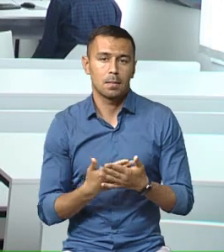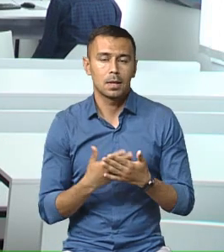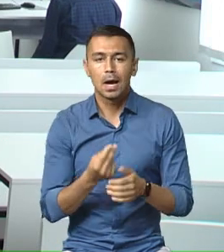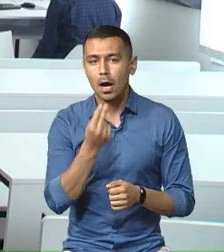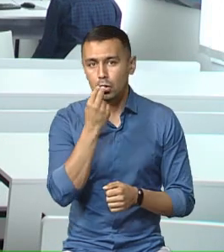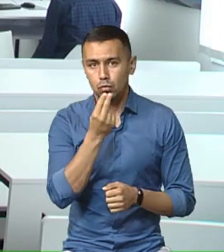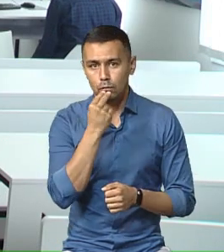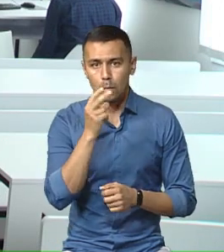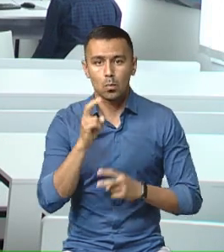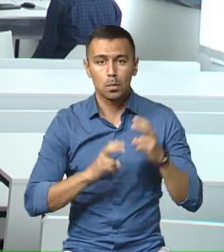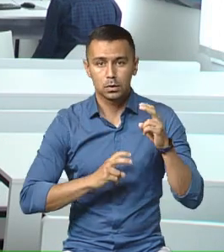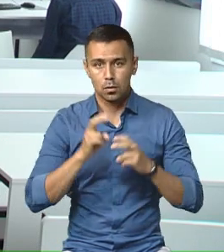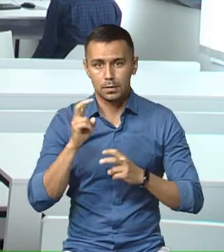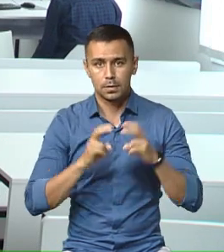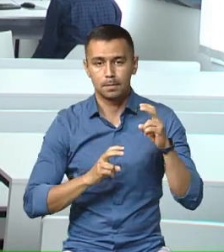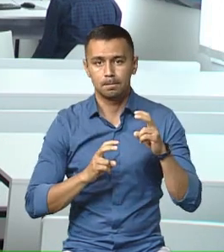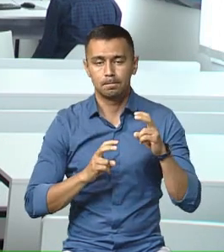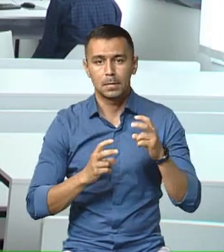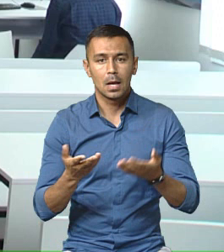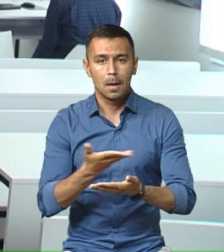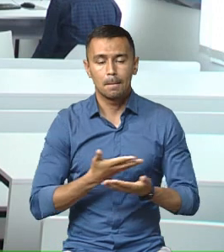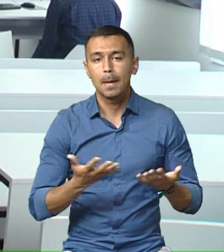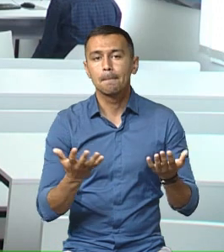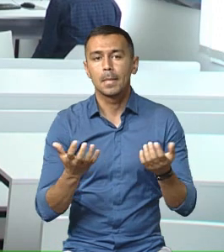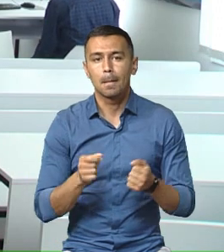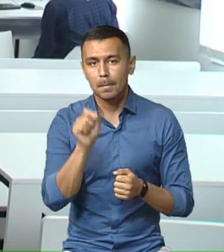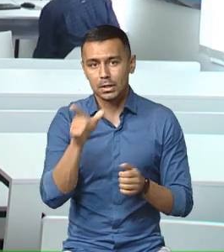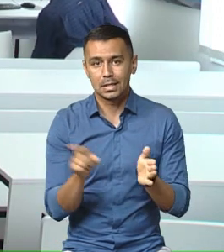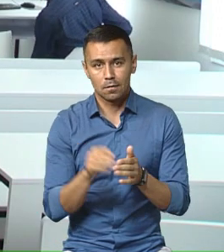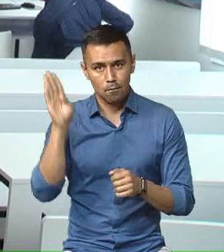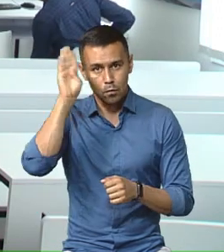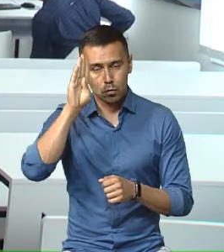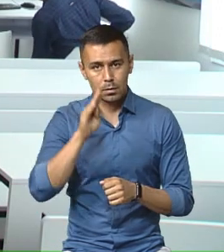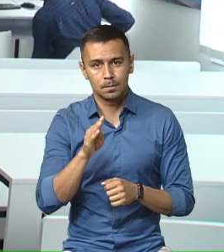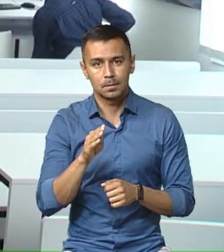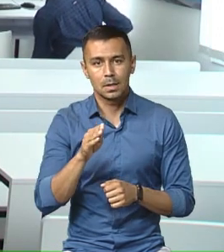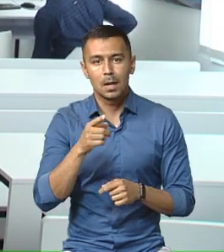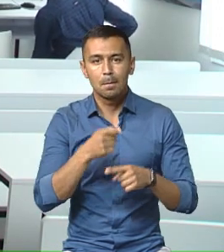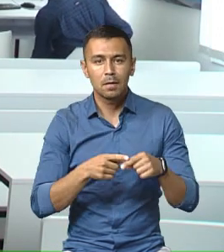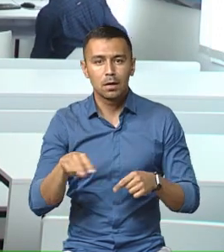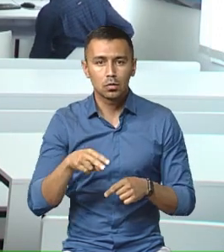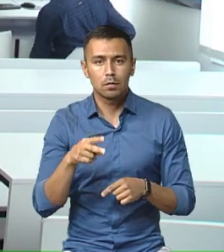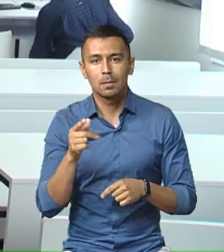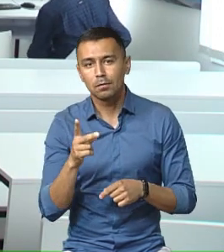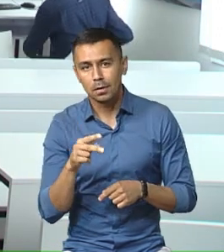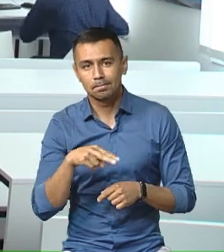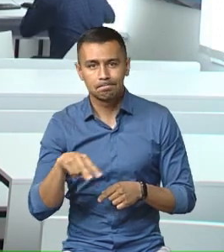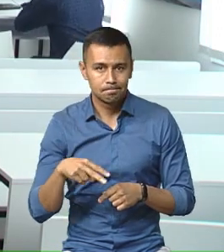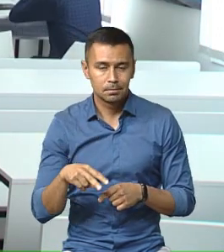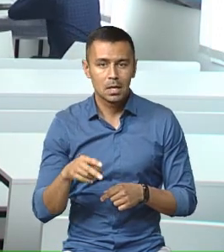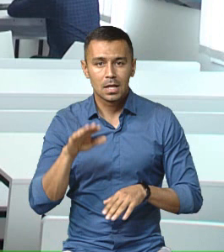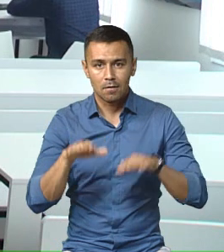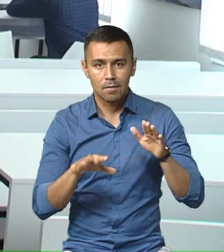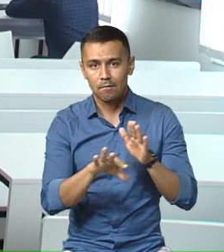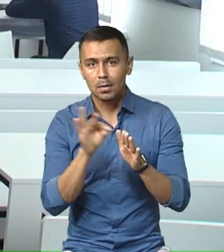харчову промисловість. Ми беремо пляшки з водою. Півлітрові, літрові, півтора літрові. Зважуємо їх,